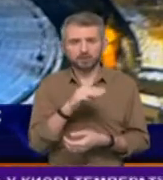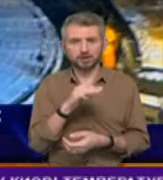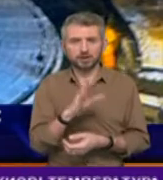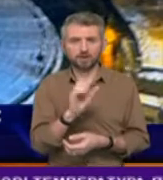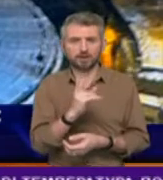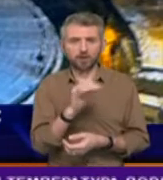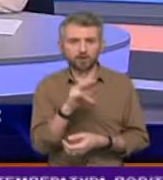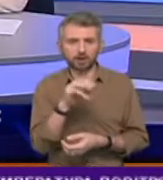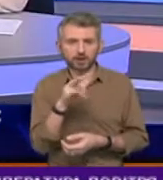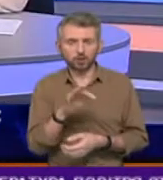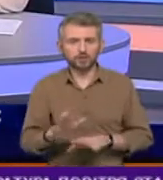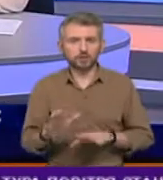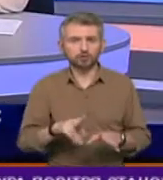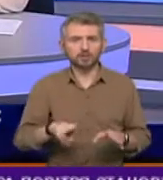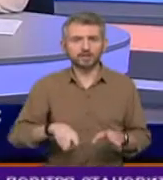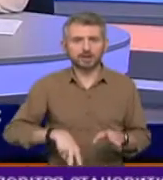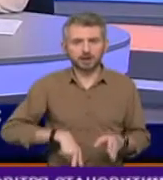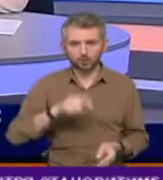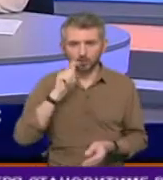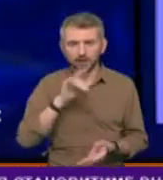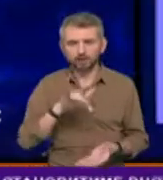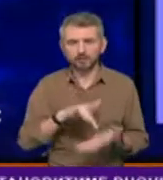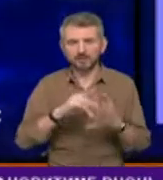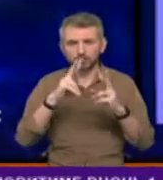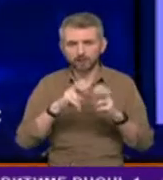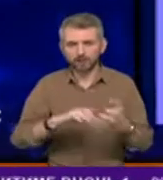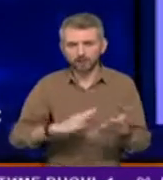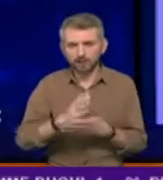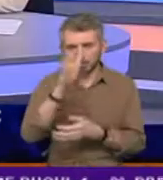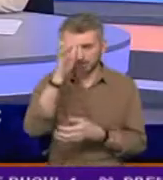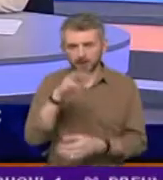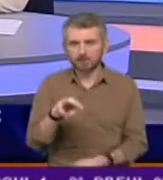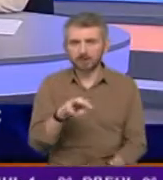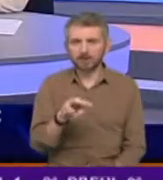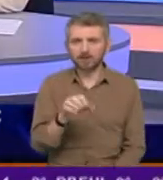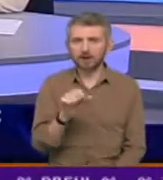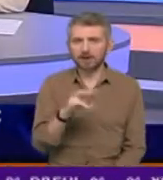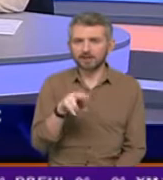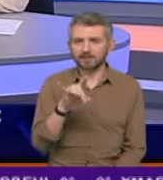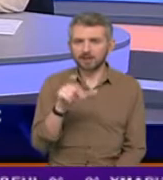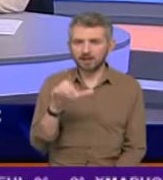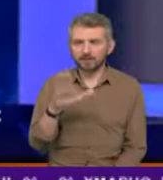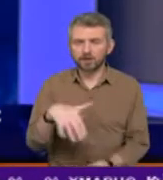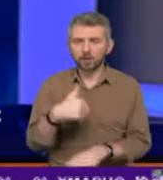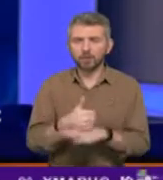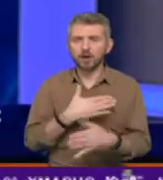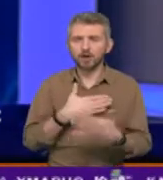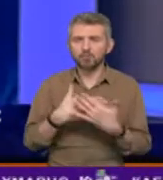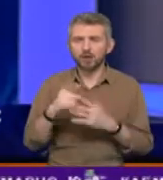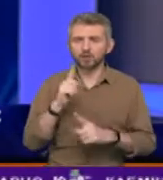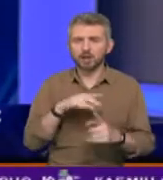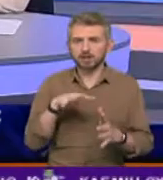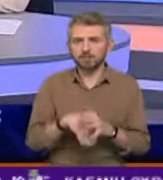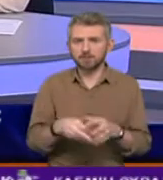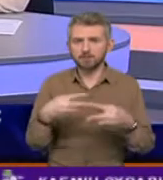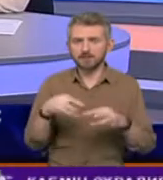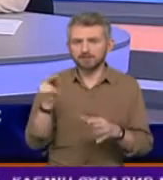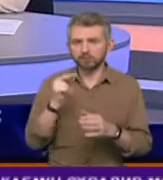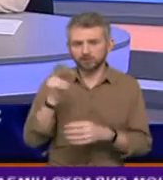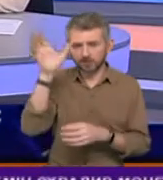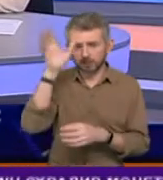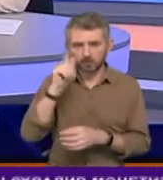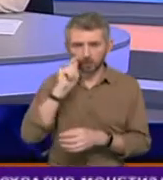тестувальника, да, які заглядають під ту етикетку, чи щось там підглянути в тій етикеті. Тому просто не треба турбувати себе і оточуючих.